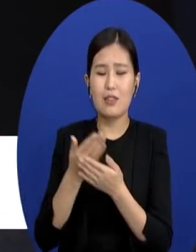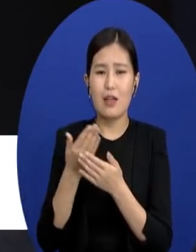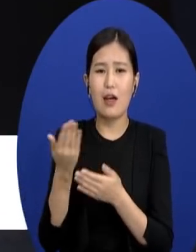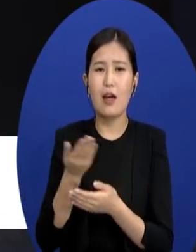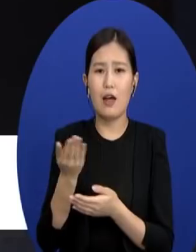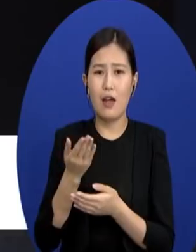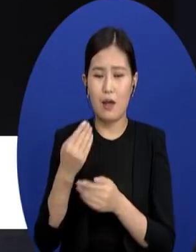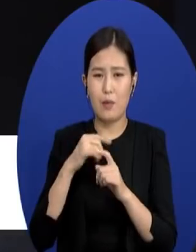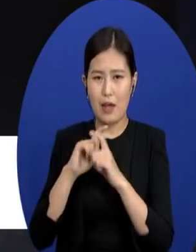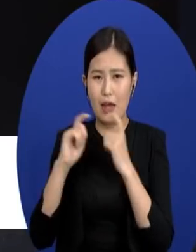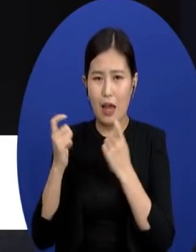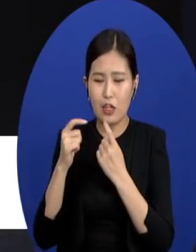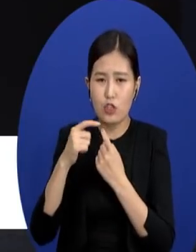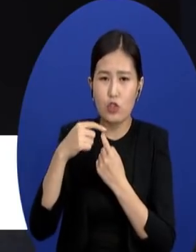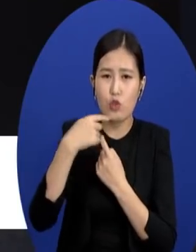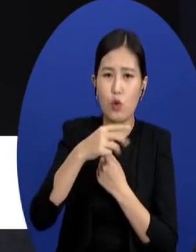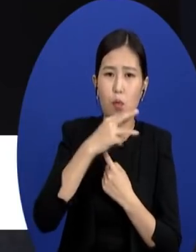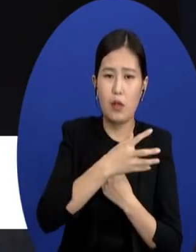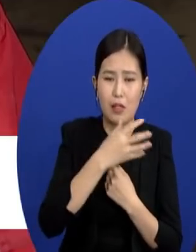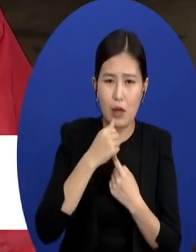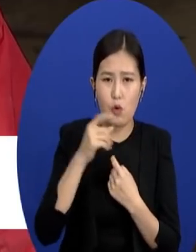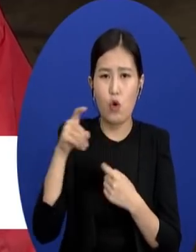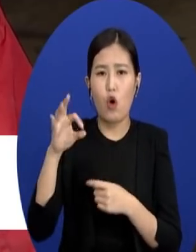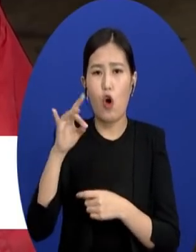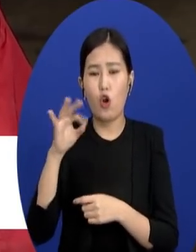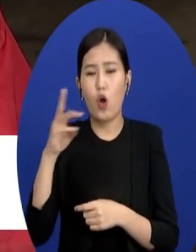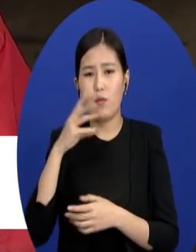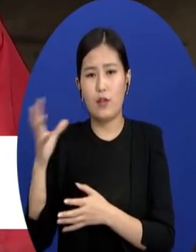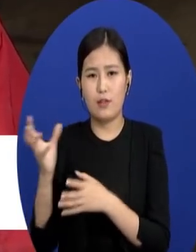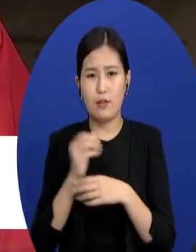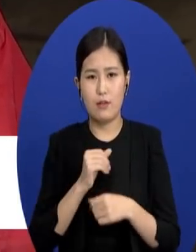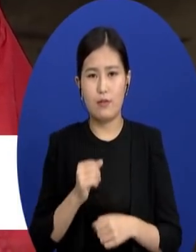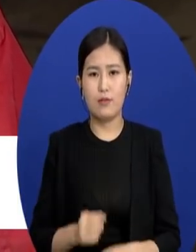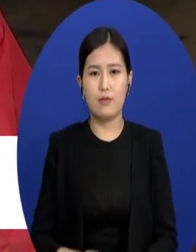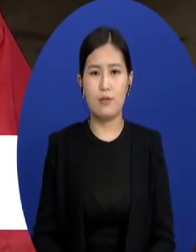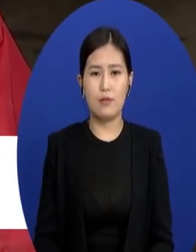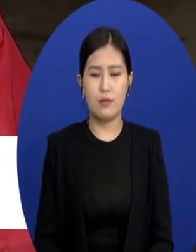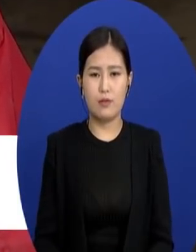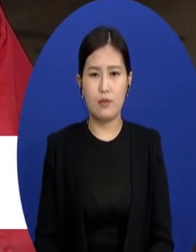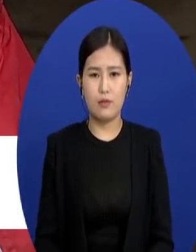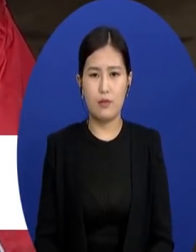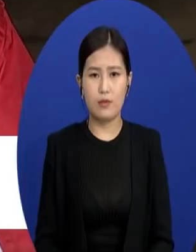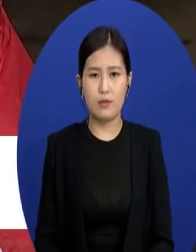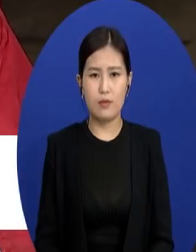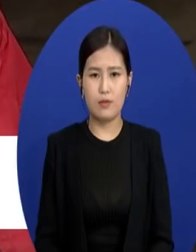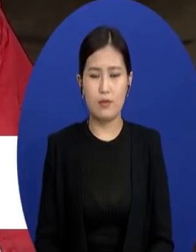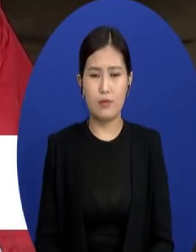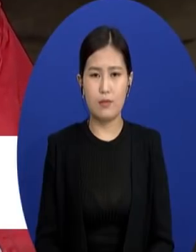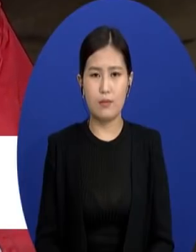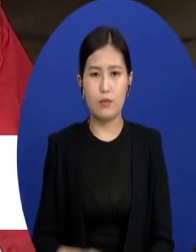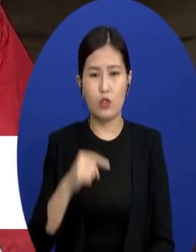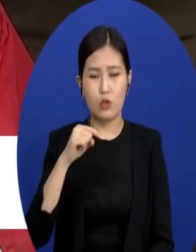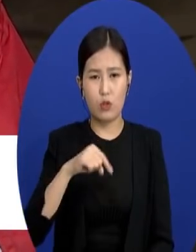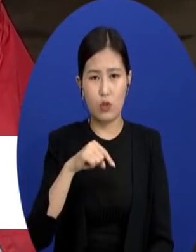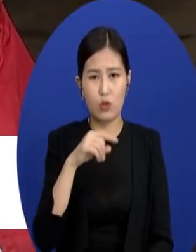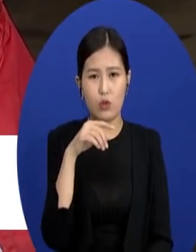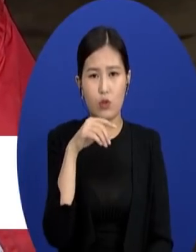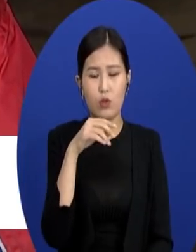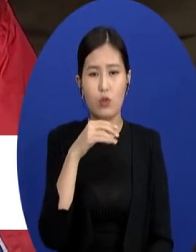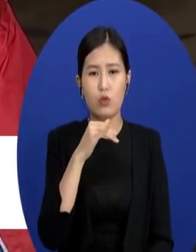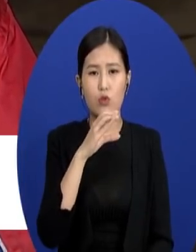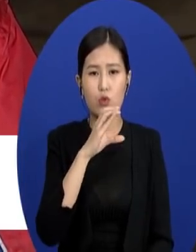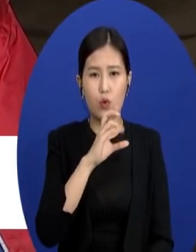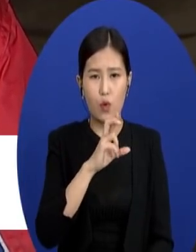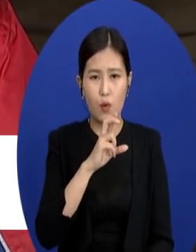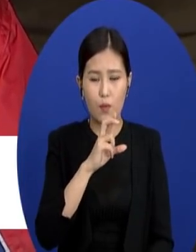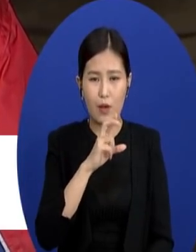хорооны ажил нүргэх зэрэг хүмүүс эдгээр хүмүүсийн мэдээллийг өгч байна. Өнөөдрийн төвшөнд өнөөдөр манай Улаан зөв Сүхбаатар Улаан зөв